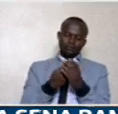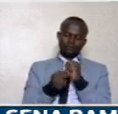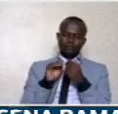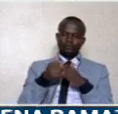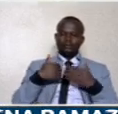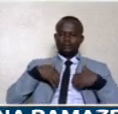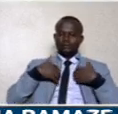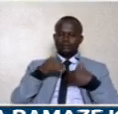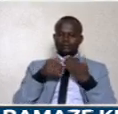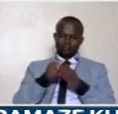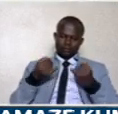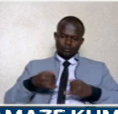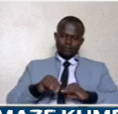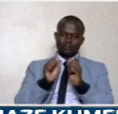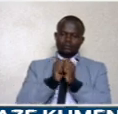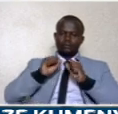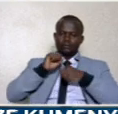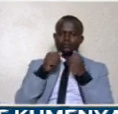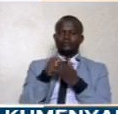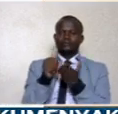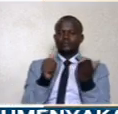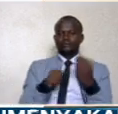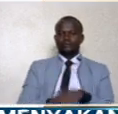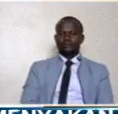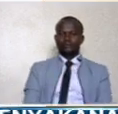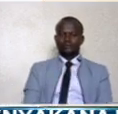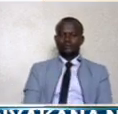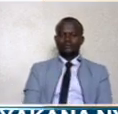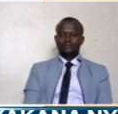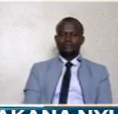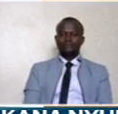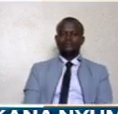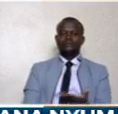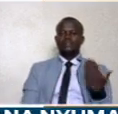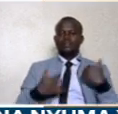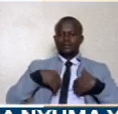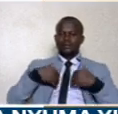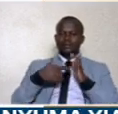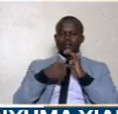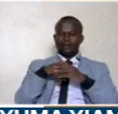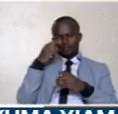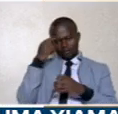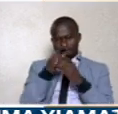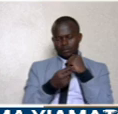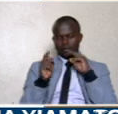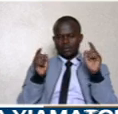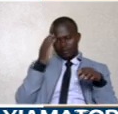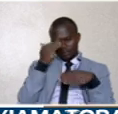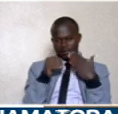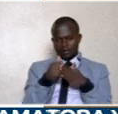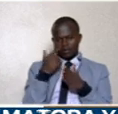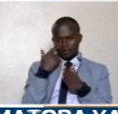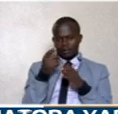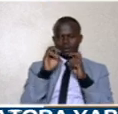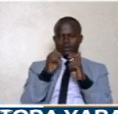zifite ubushake bwo gushyira mu bikorwa amasezerano ya Rwanda. Hari ubushake bugaragara ku mpande zombi kugira ngo turebe ko ibibazo